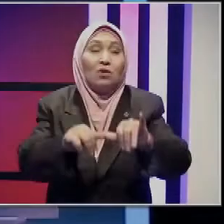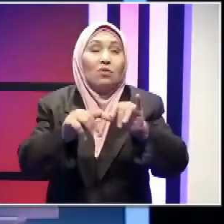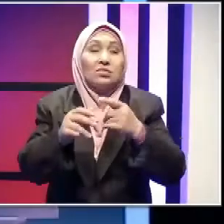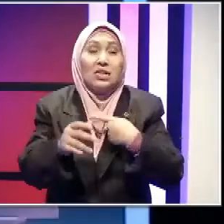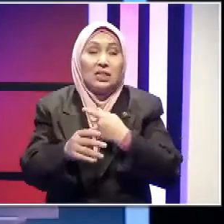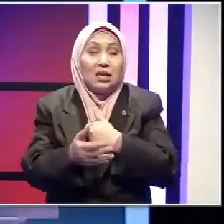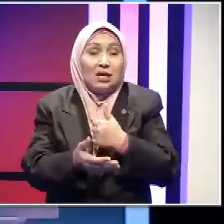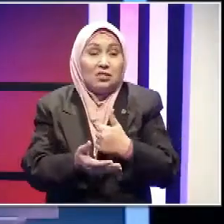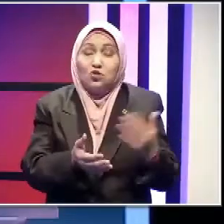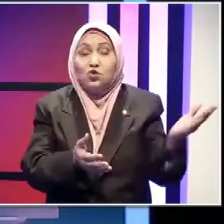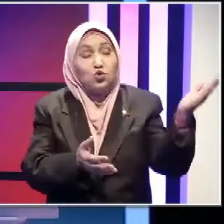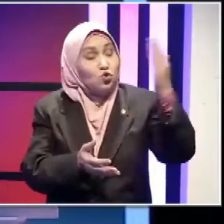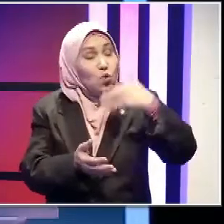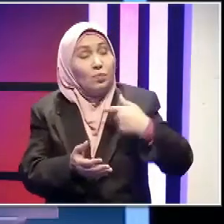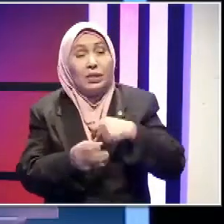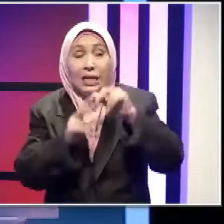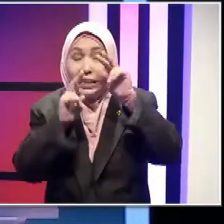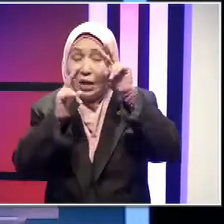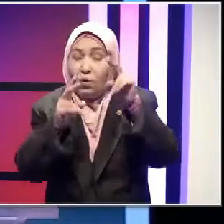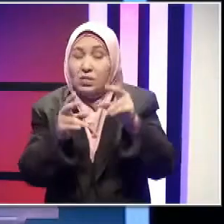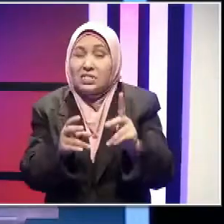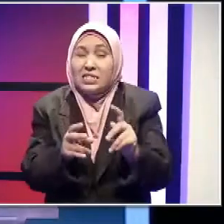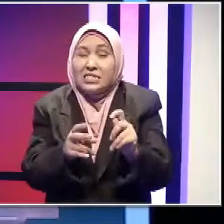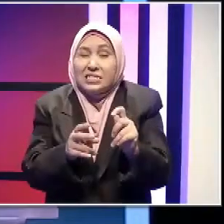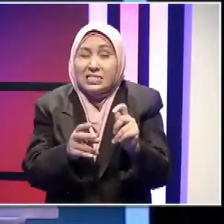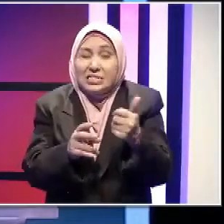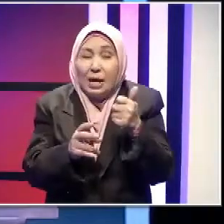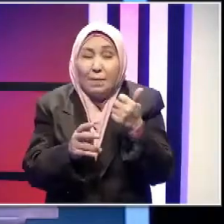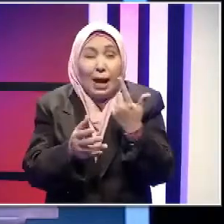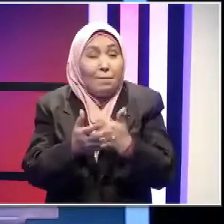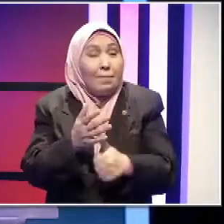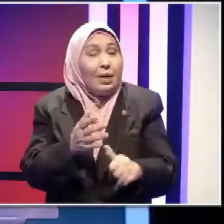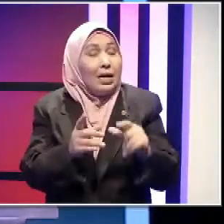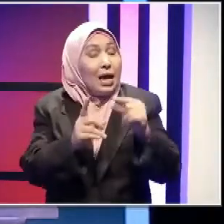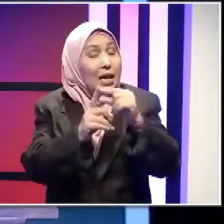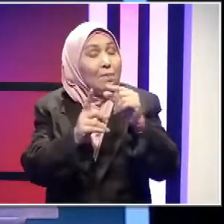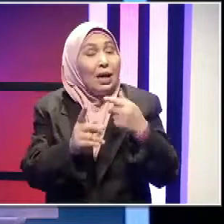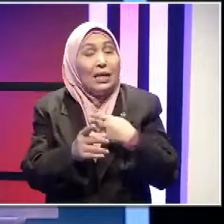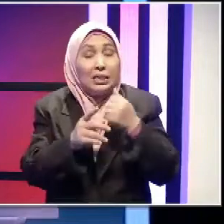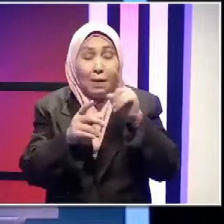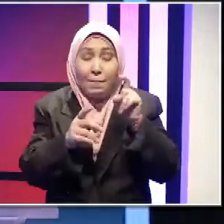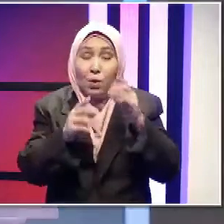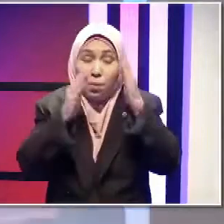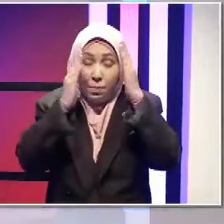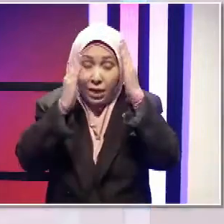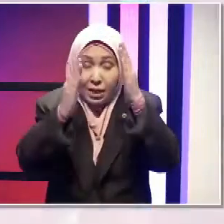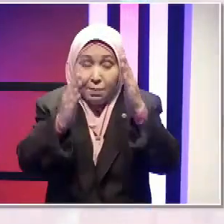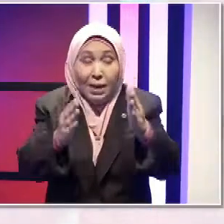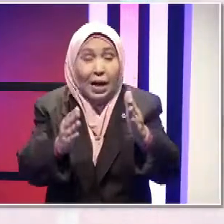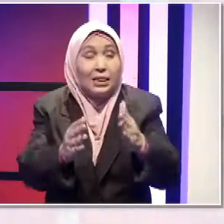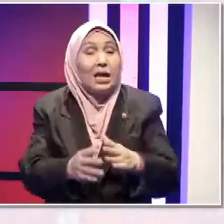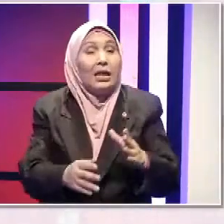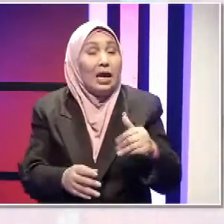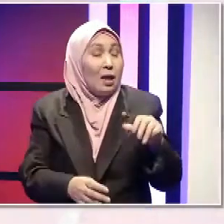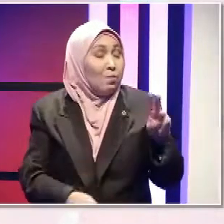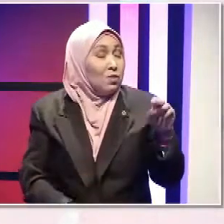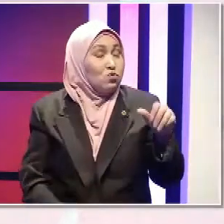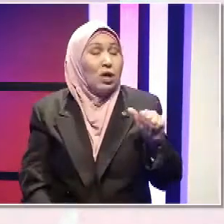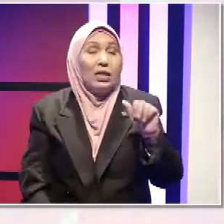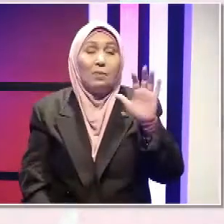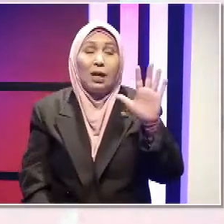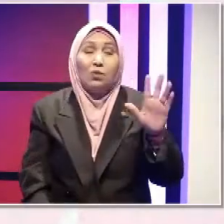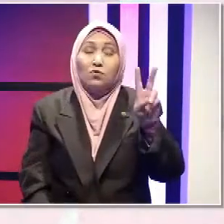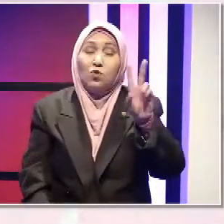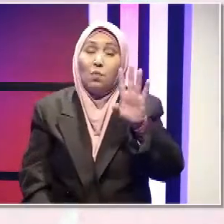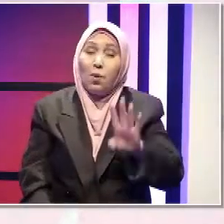Ayo kita Jom kita tengok sekejap kita lihat sekejap ah Apakah kalimah yang perlu kita coba diperhatikan dalam halaman 524 ini